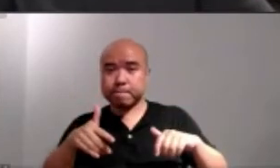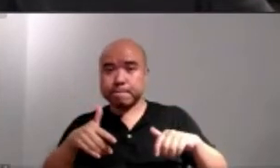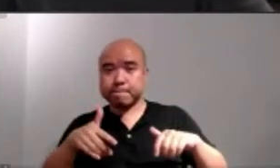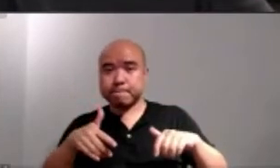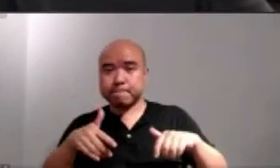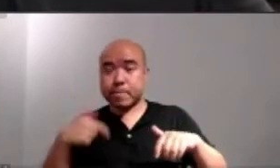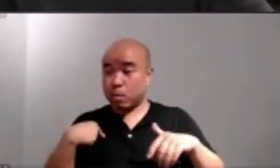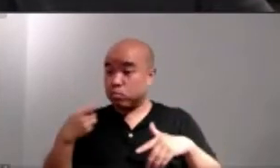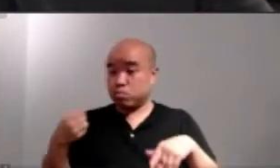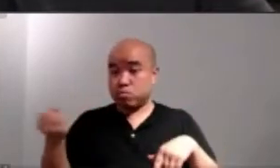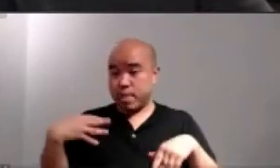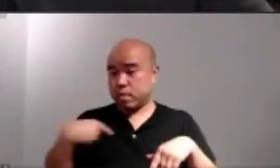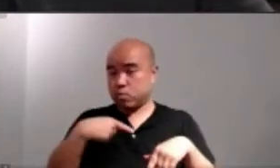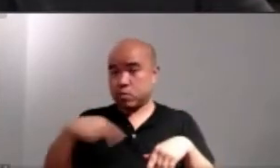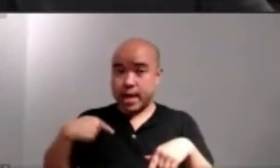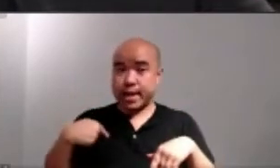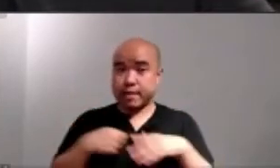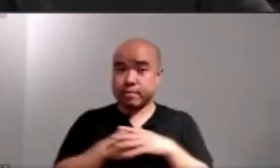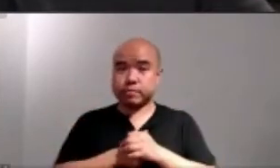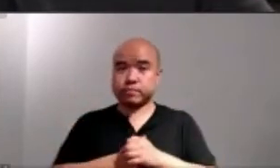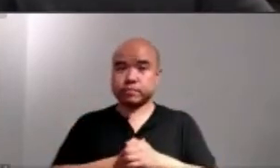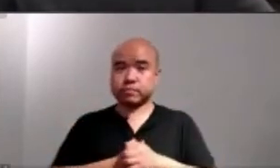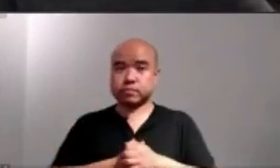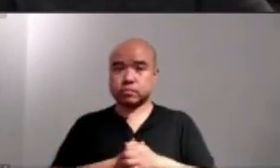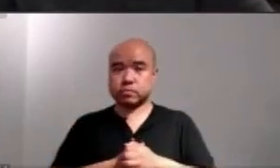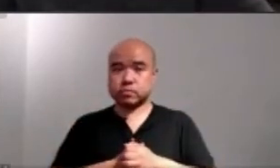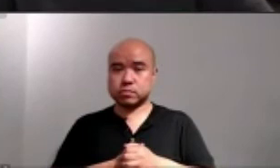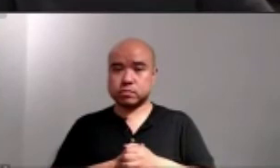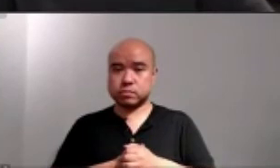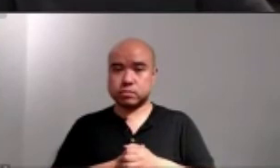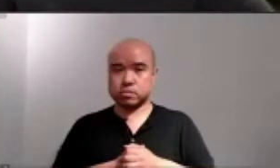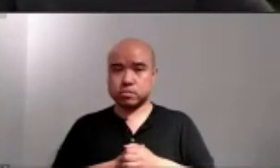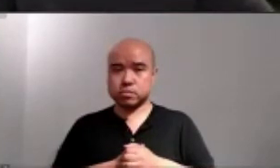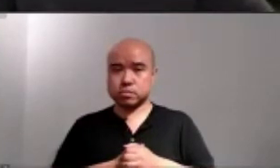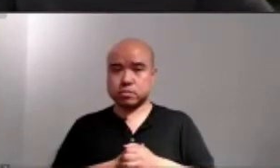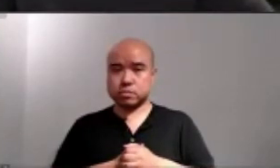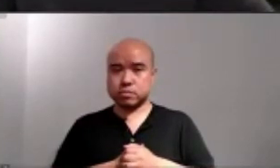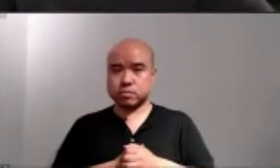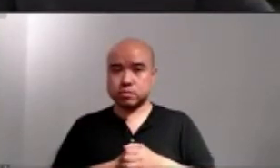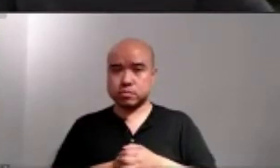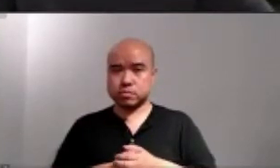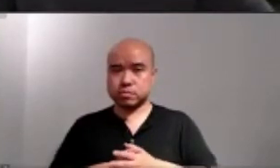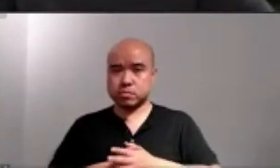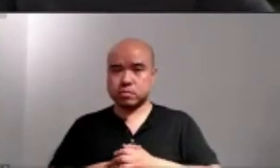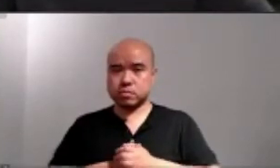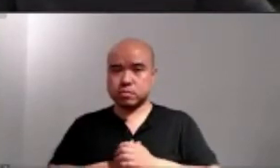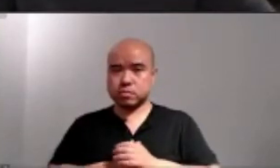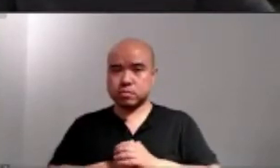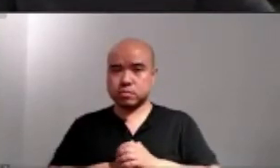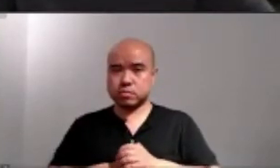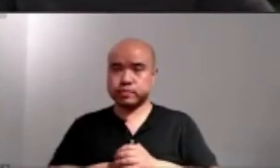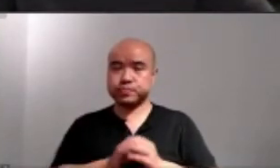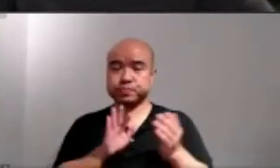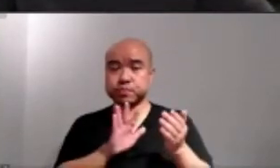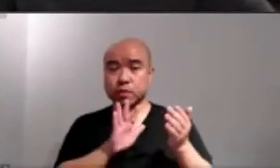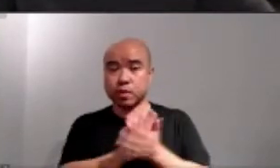我哋嘅問題噶啦，係咪？咁咧呢度又有一條問題喎，同我哋頭先問嘅好相似嘅喎，就係十年之